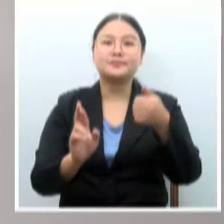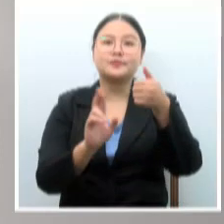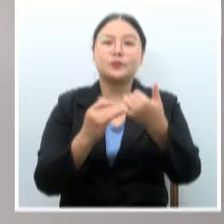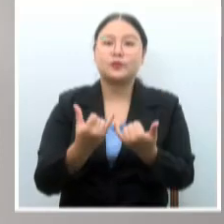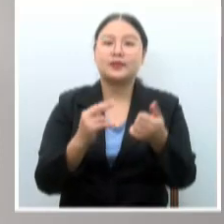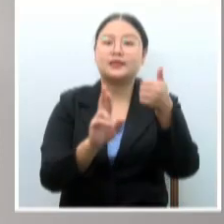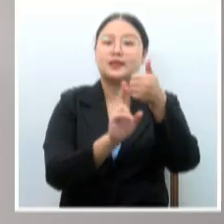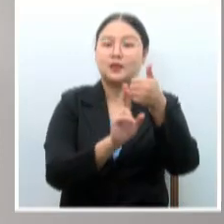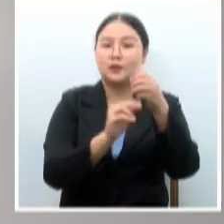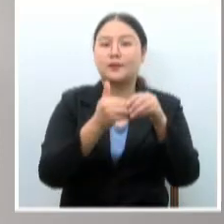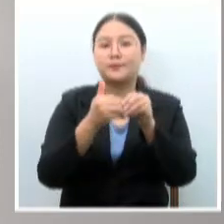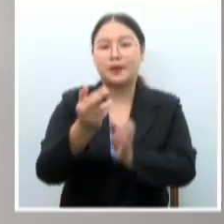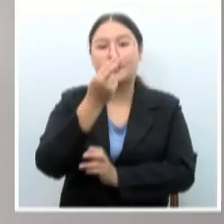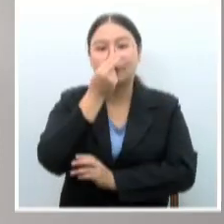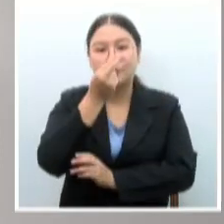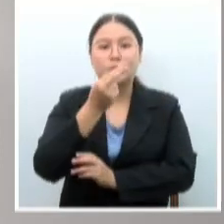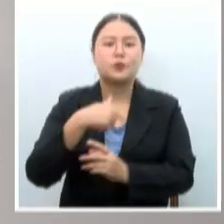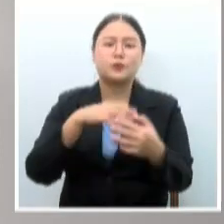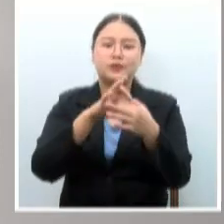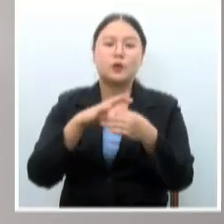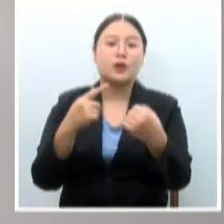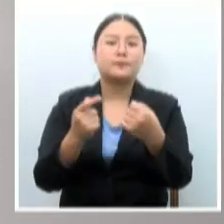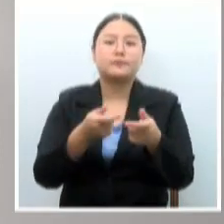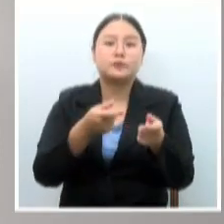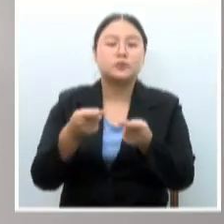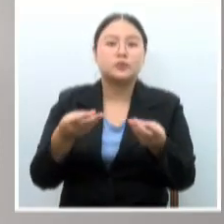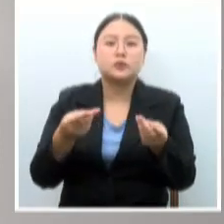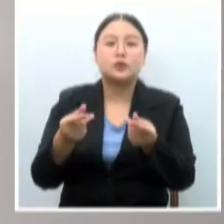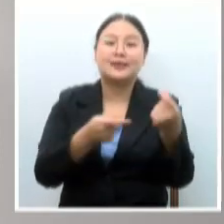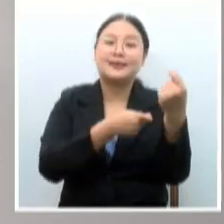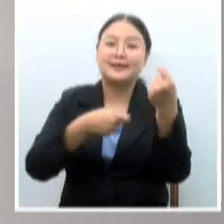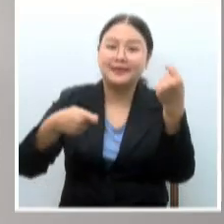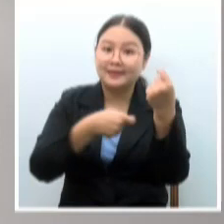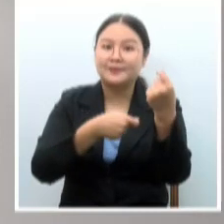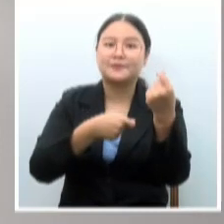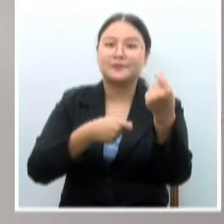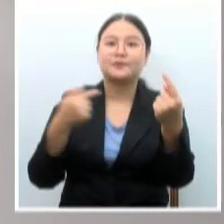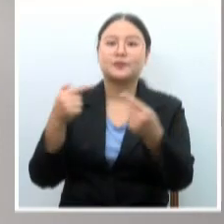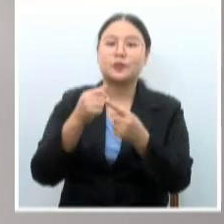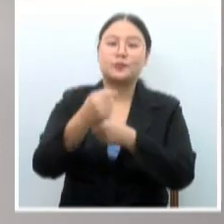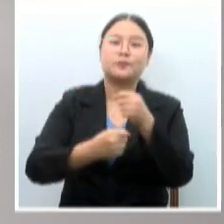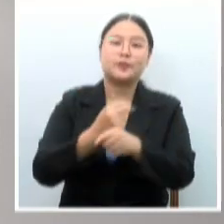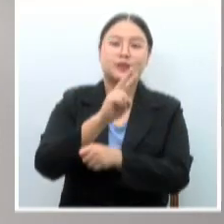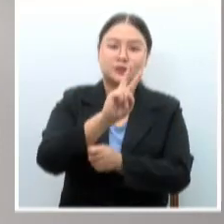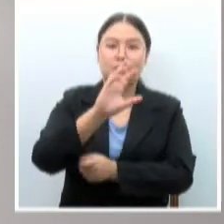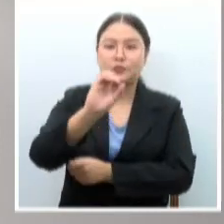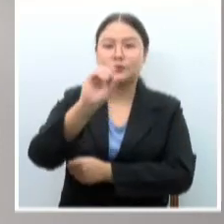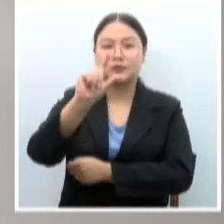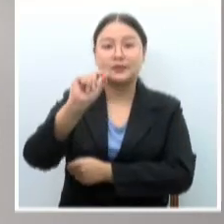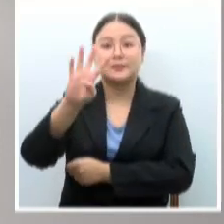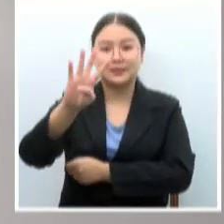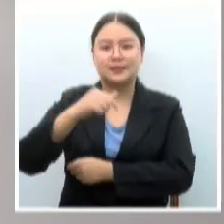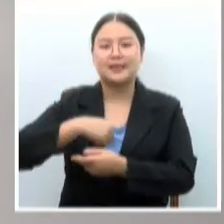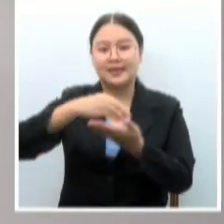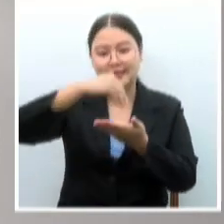จะพาเราไปดูเรื่องราวของดนตรีค่ะกับโครงการ Obek Music Camp 2024ค่ะเรียนดีมีความสุขกับสิ่งที่ตัวเอง